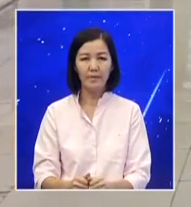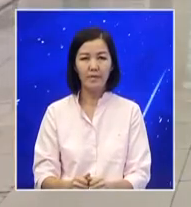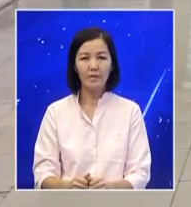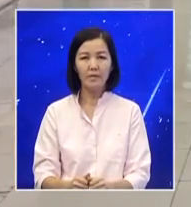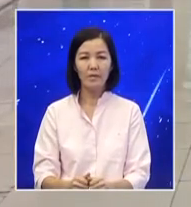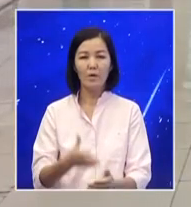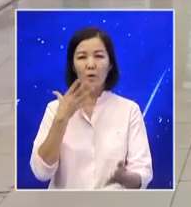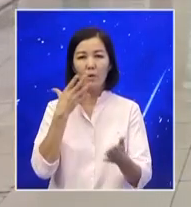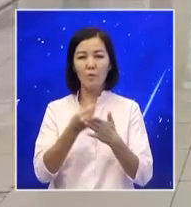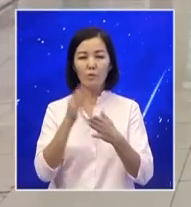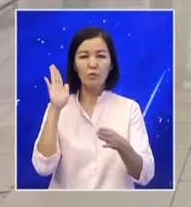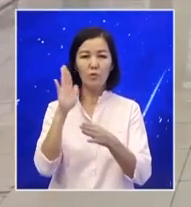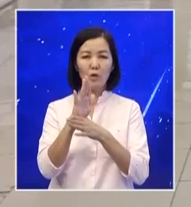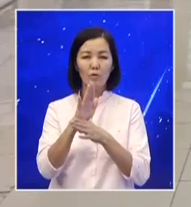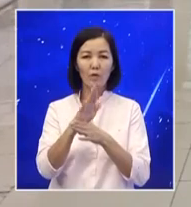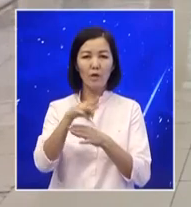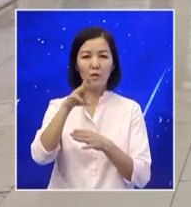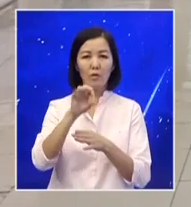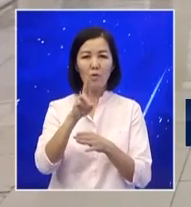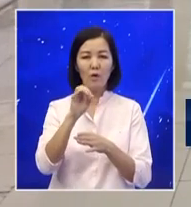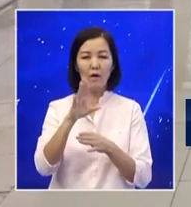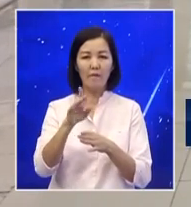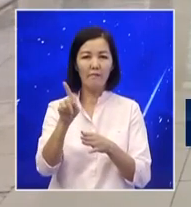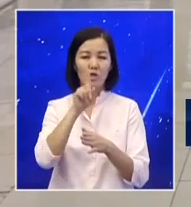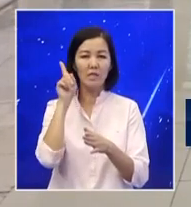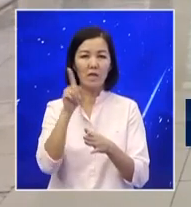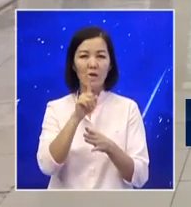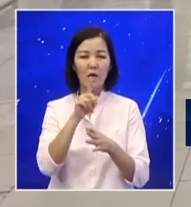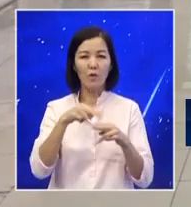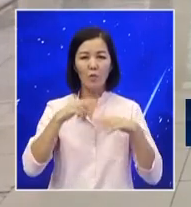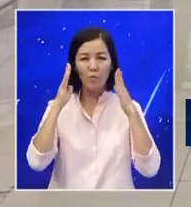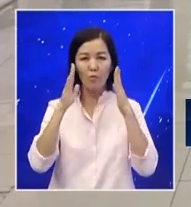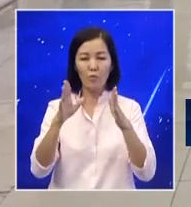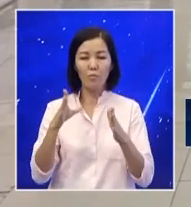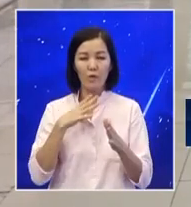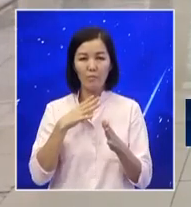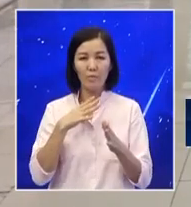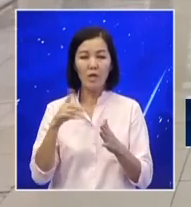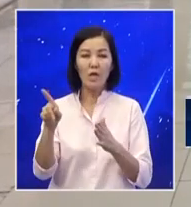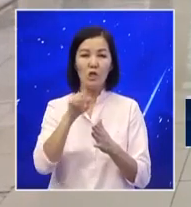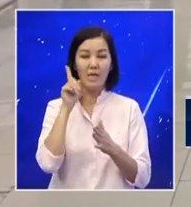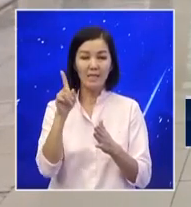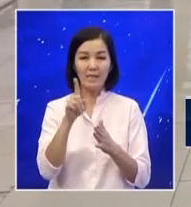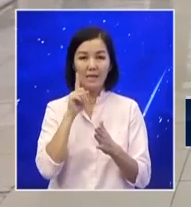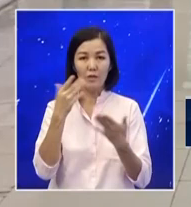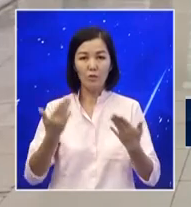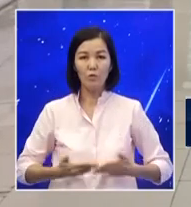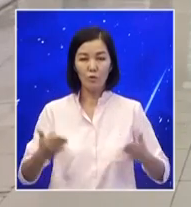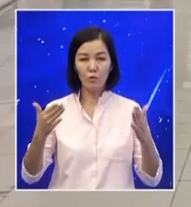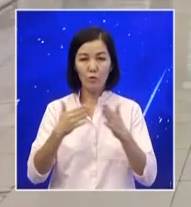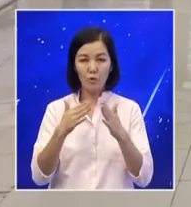Өз жолдауында Қасым Жомарт Кемелұлы Тоқаев жастарға көп көңіл бөлген болатын, жастардың тұрғын